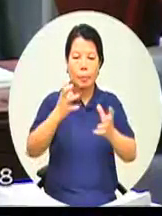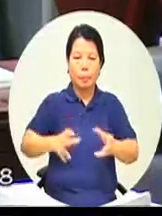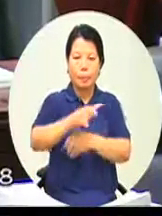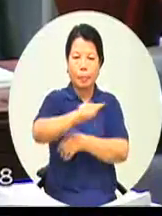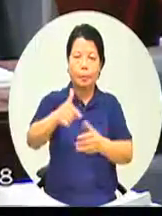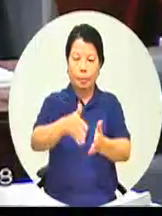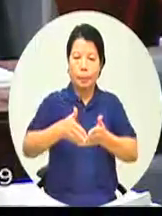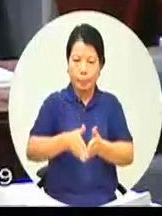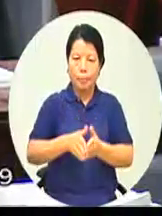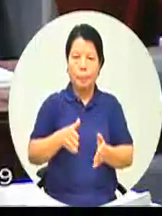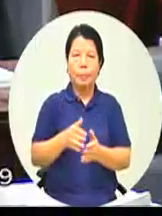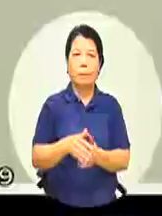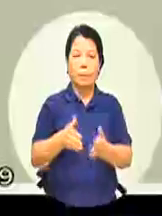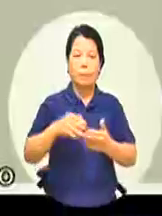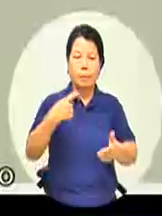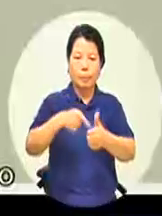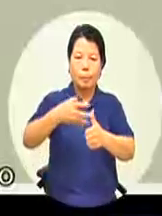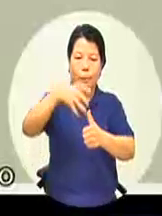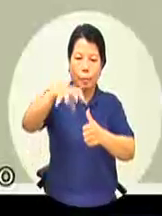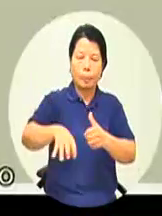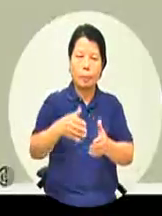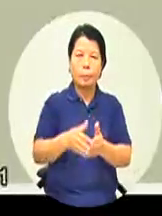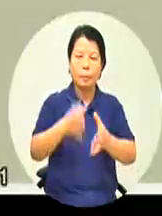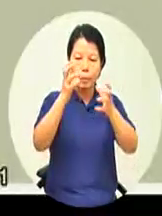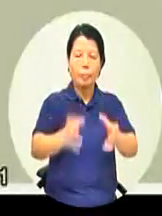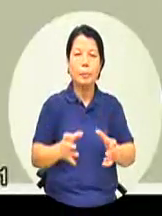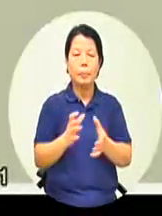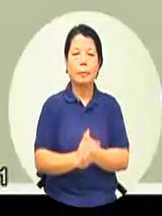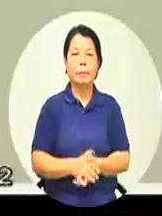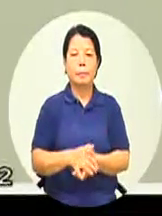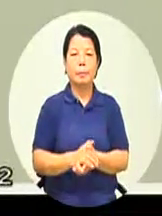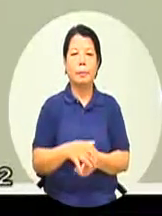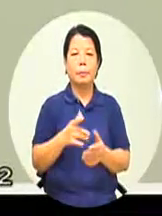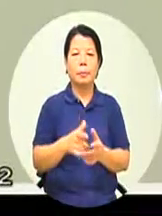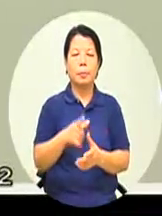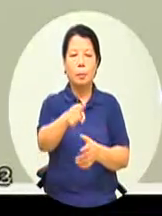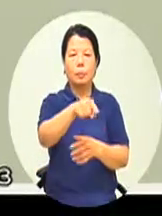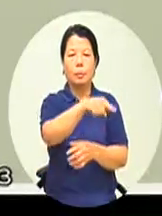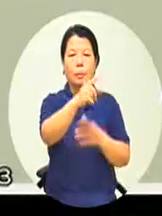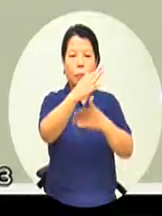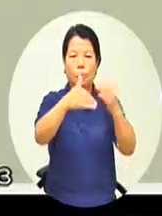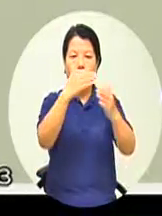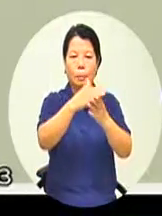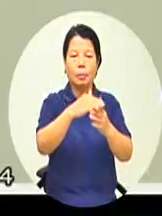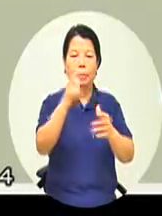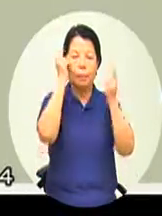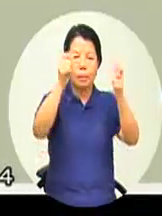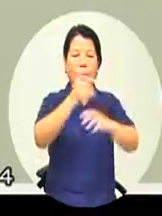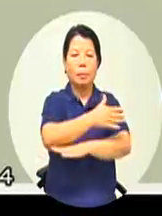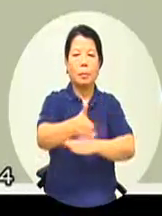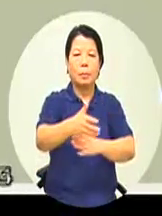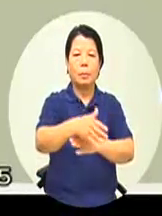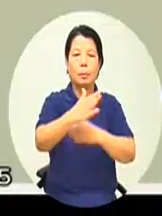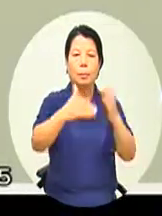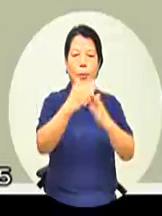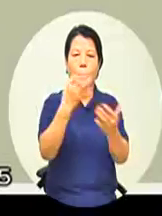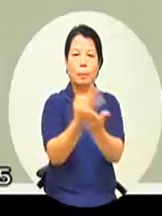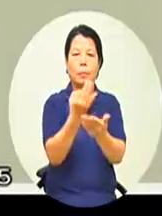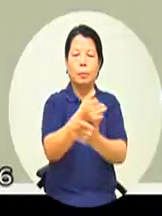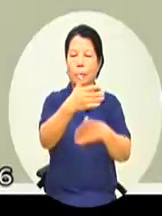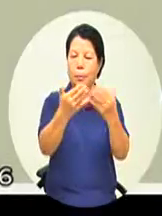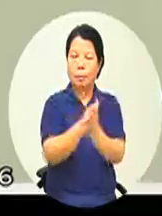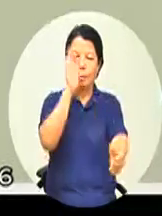局要落实，要充实我们原先不足的高雄县的所有的学校现